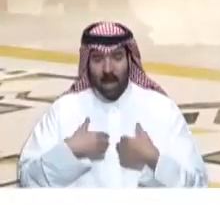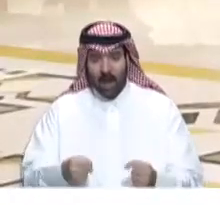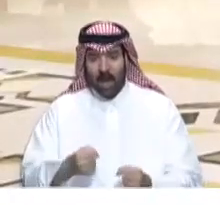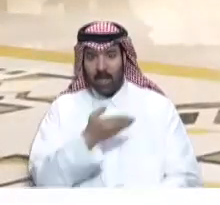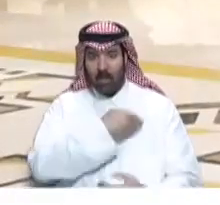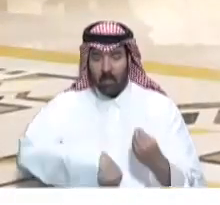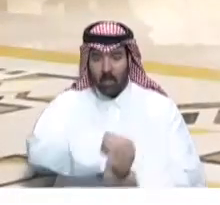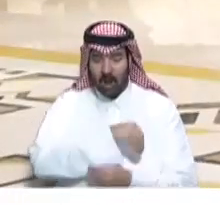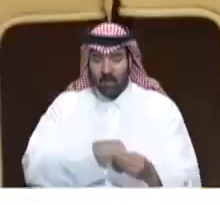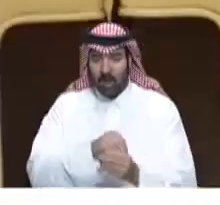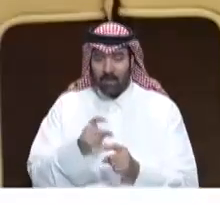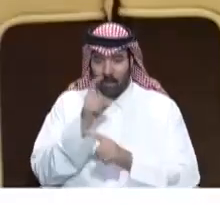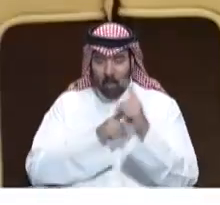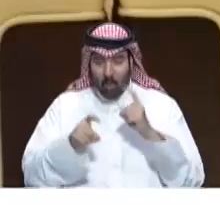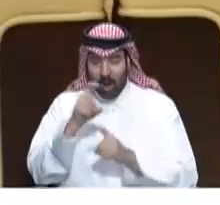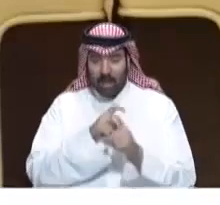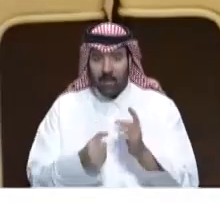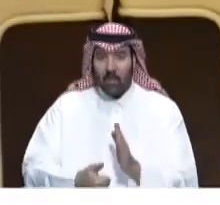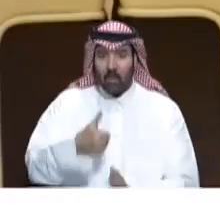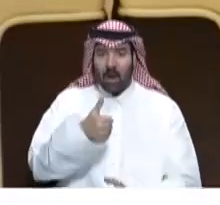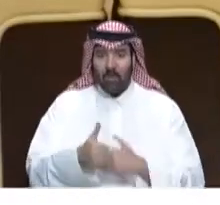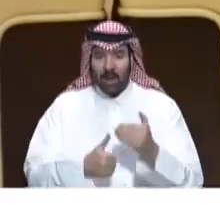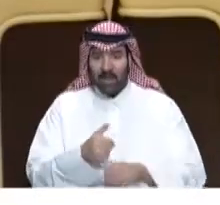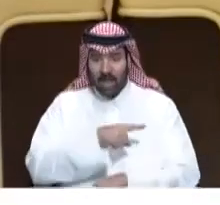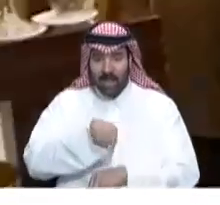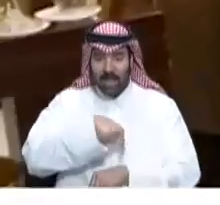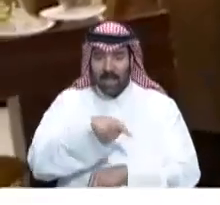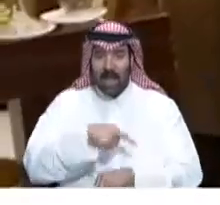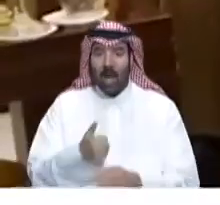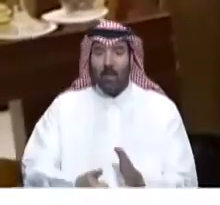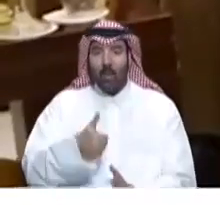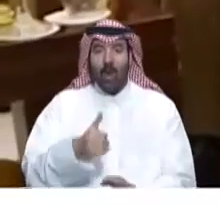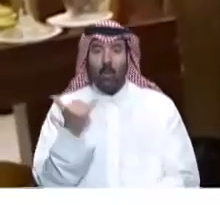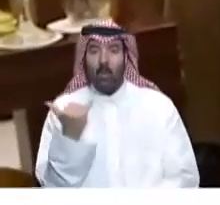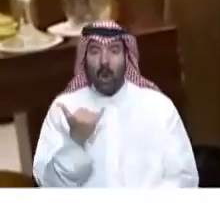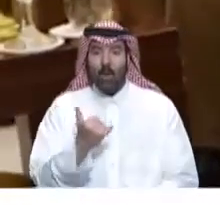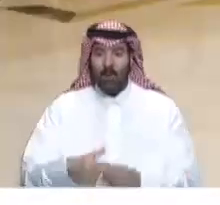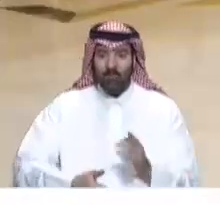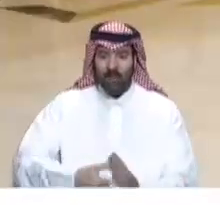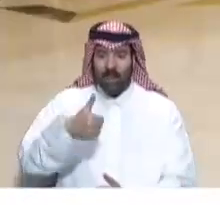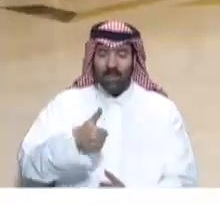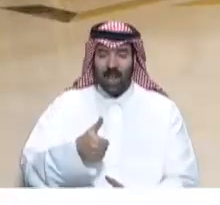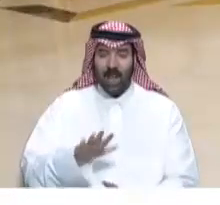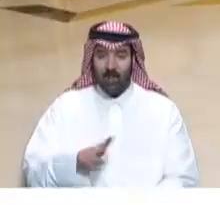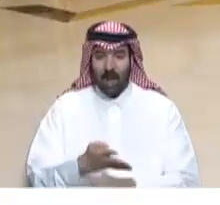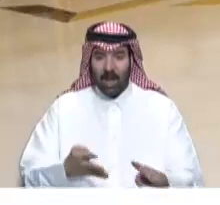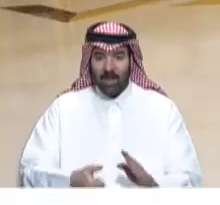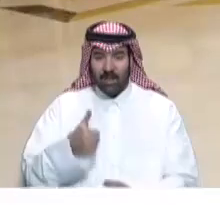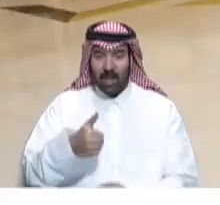المعتمرين والمصلين ومتابعتهم الدقيقة على مدار الساعة كان لها الدور الأساسي في تحقيق هذا